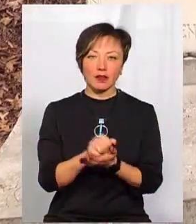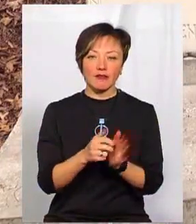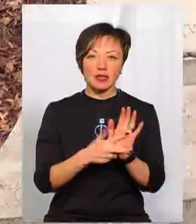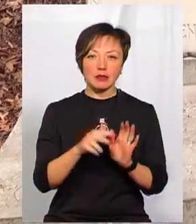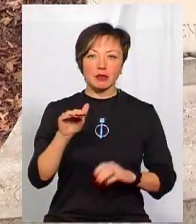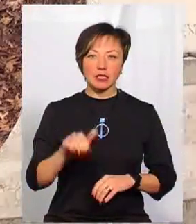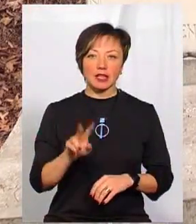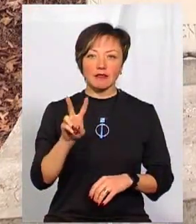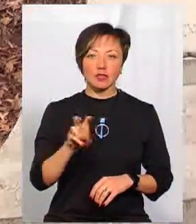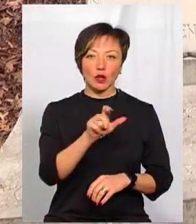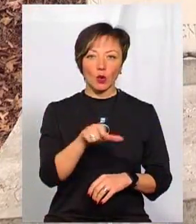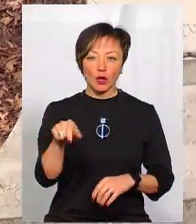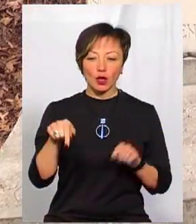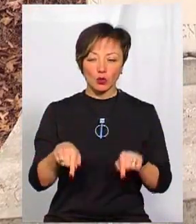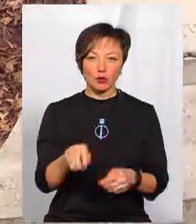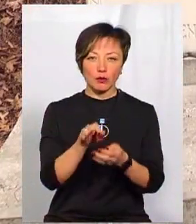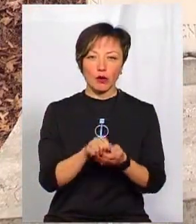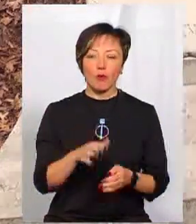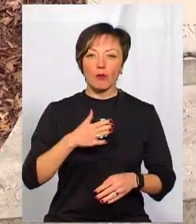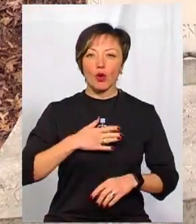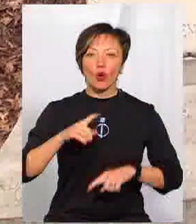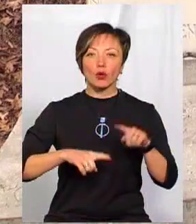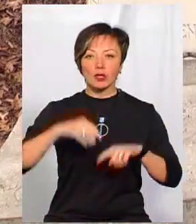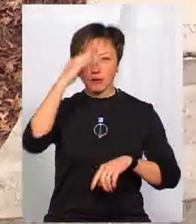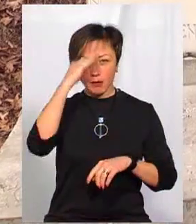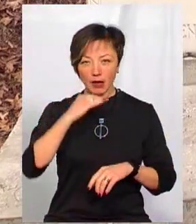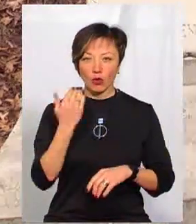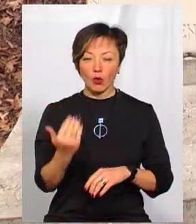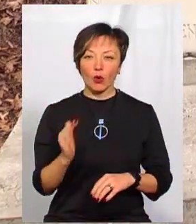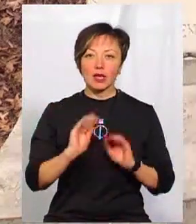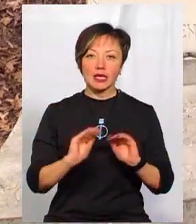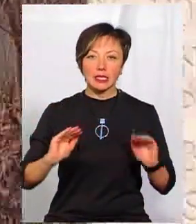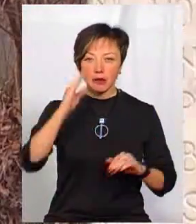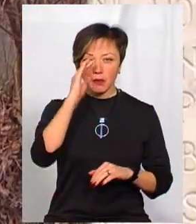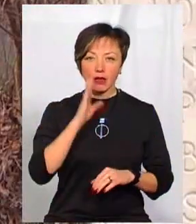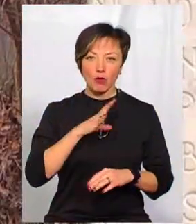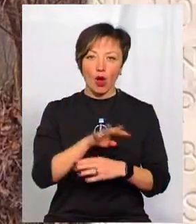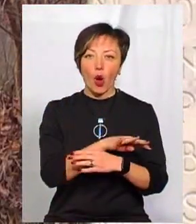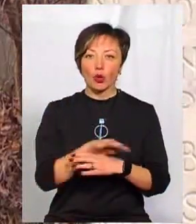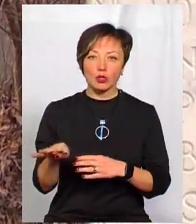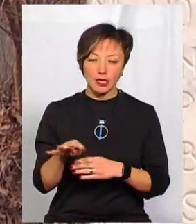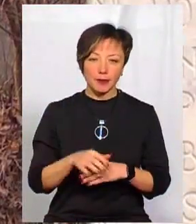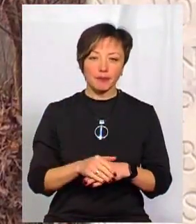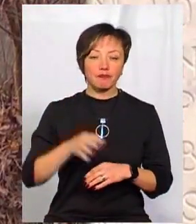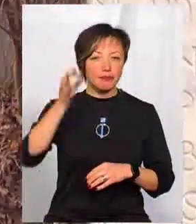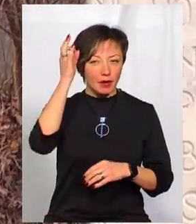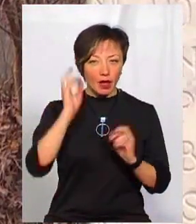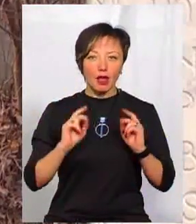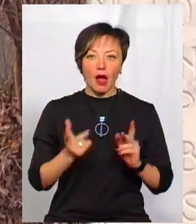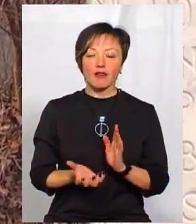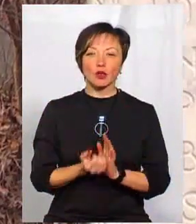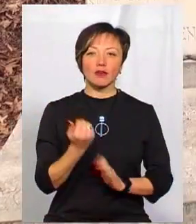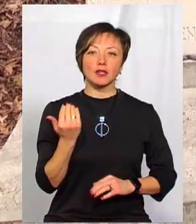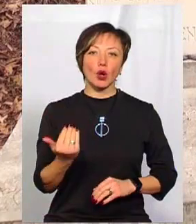людей тут спочивають. Мої тут родичі батька, його діти та батьки, вони були розстріляні. Семен Мільман пригадує, як врятувався